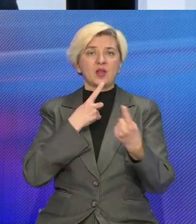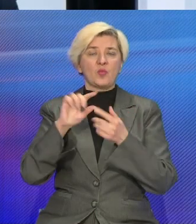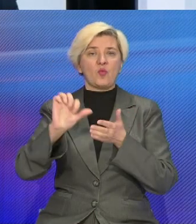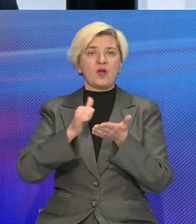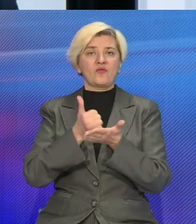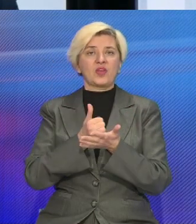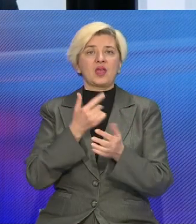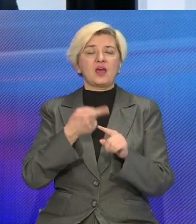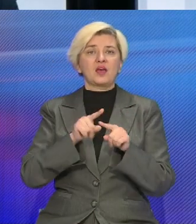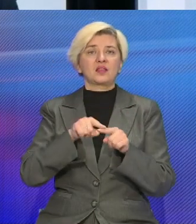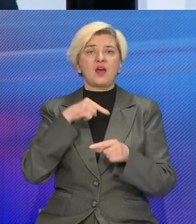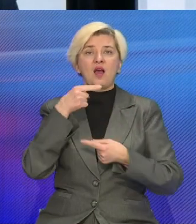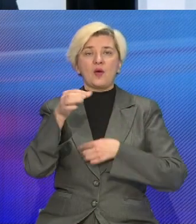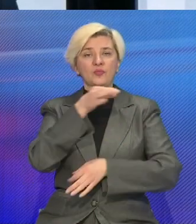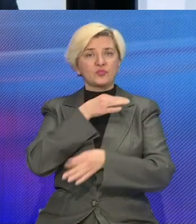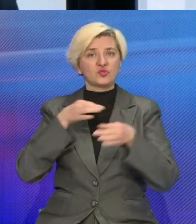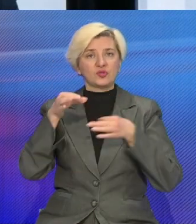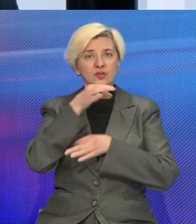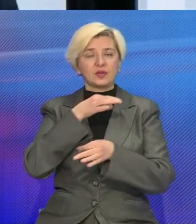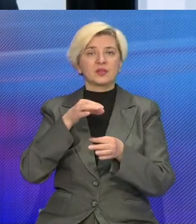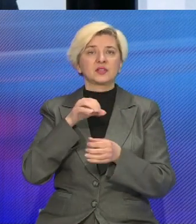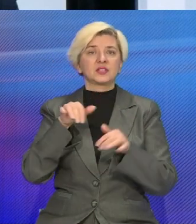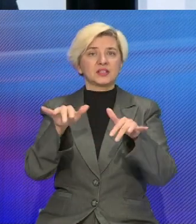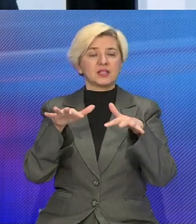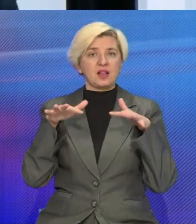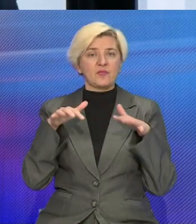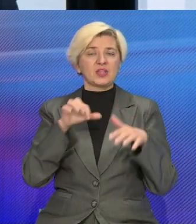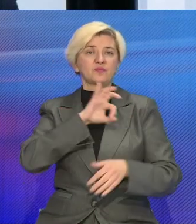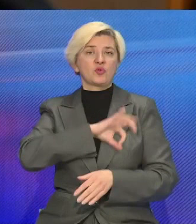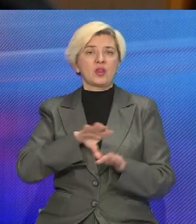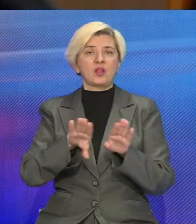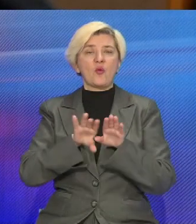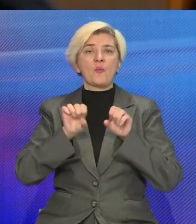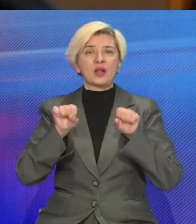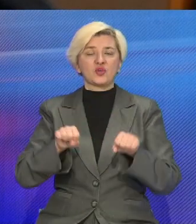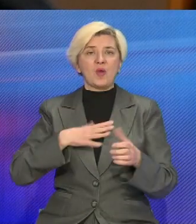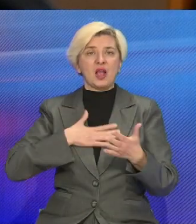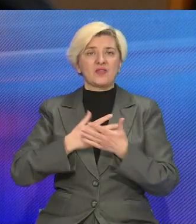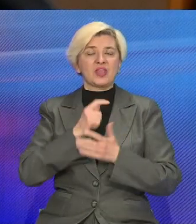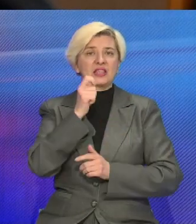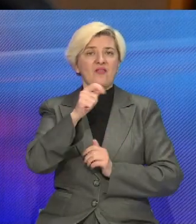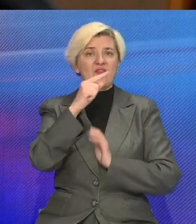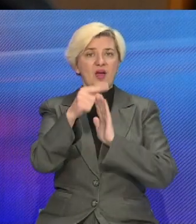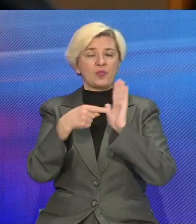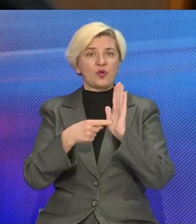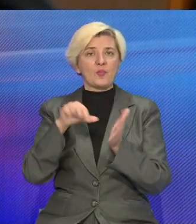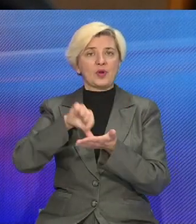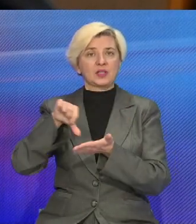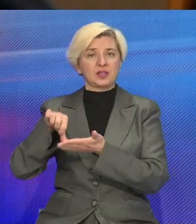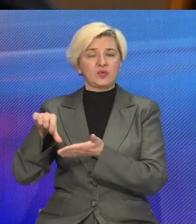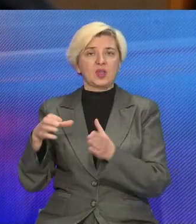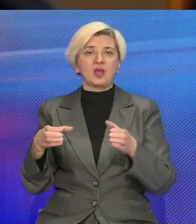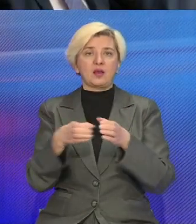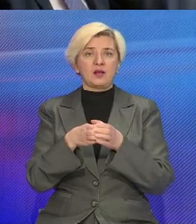місце питанням зали. І скориставшися такою можливістю, їх активно задавали представники активу Сморгоні, Остроуса і